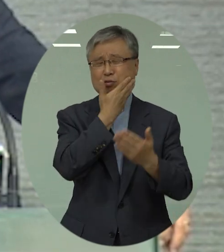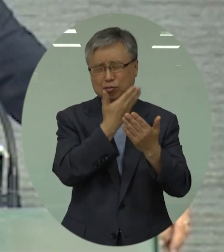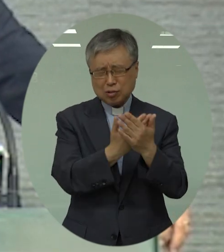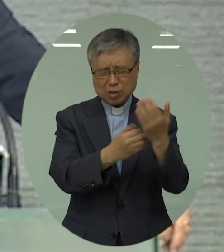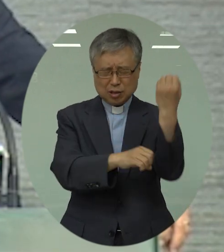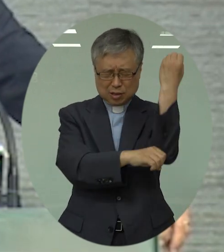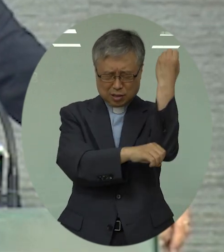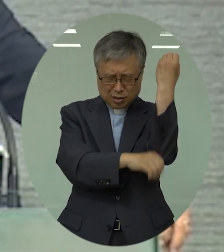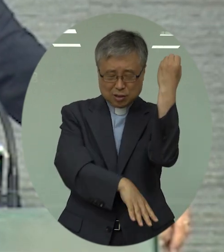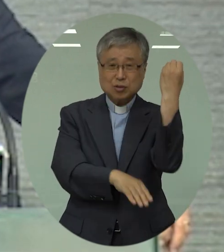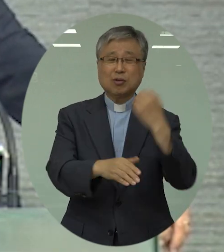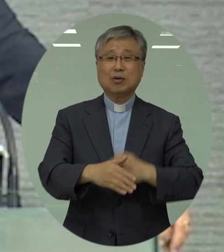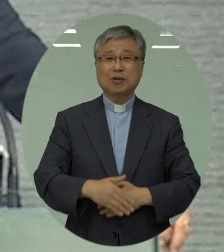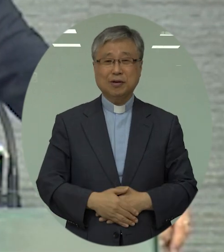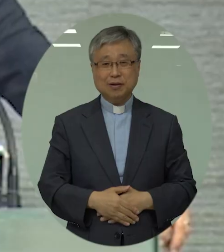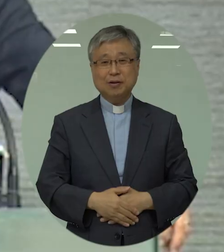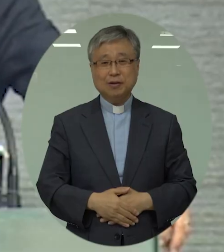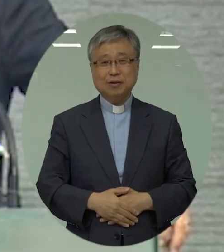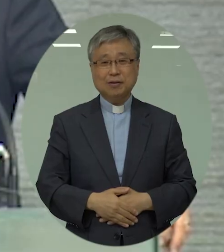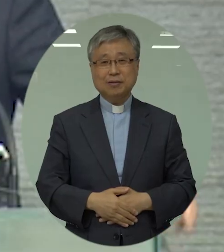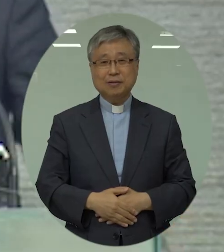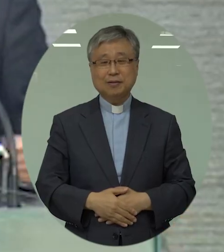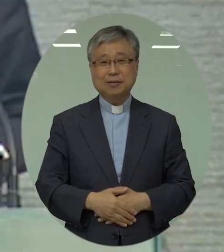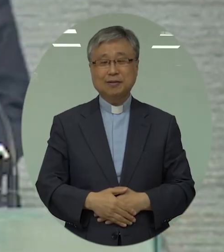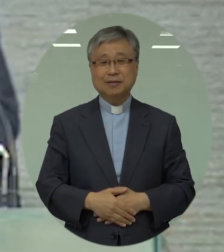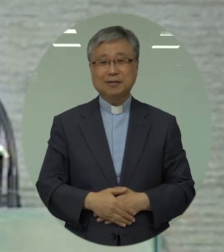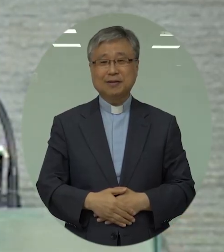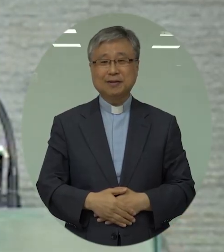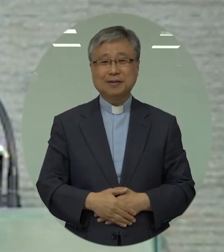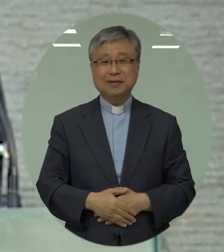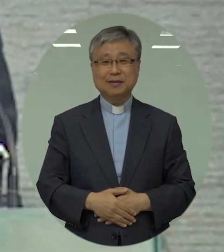기초예요, 기초. 중요한 기초.